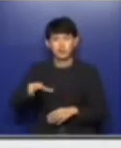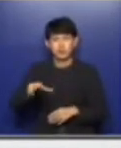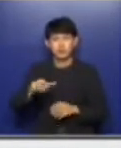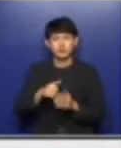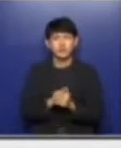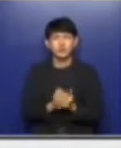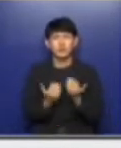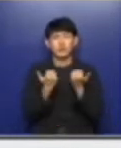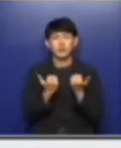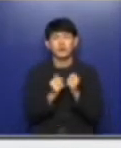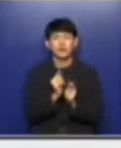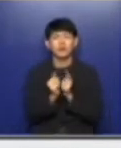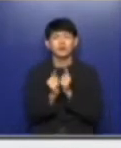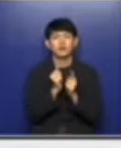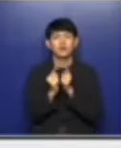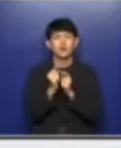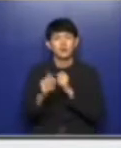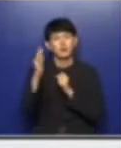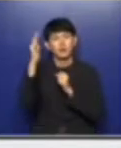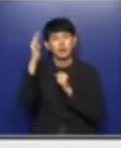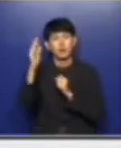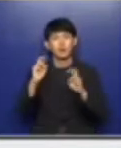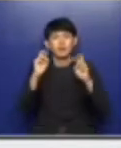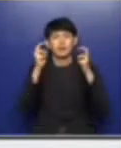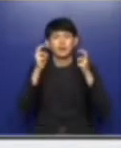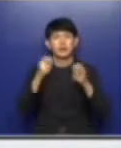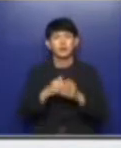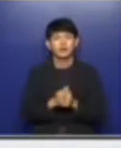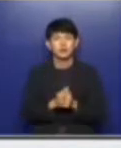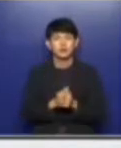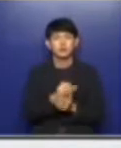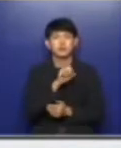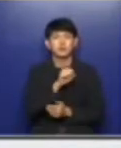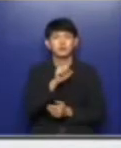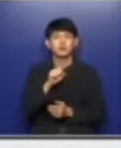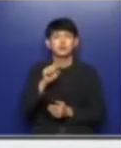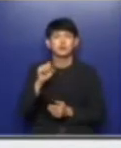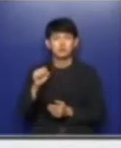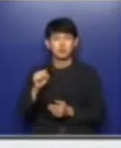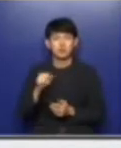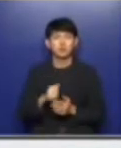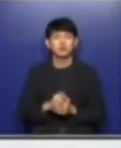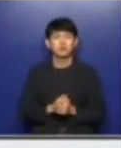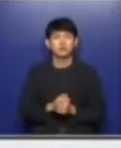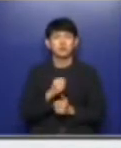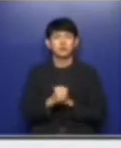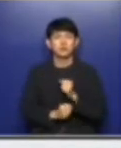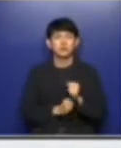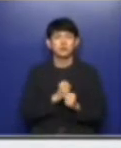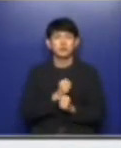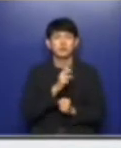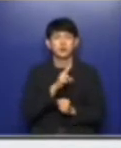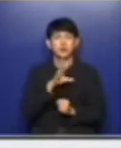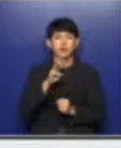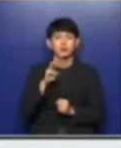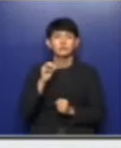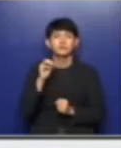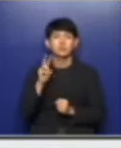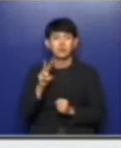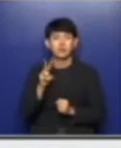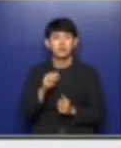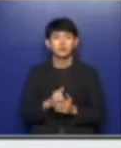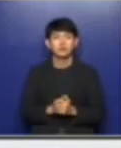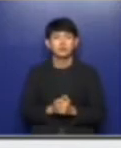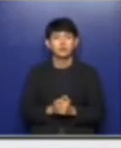มาอภิปรายเกี่ยวกับรายงานของสสสประจำปี2562นะครับ